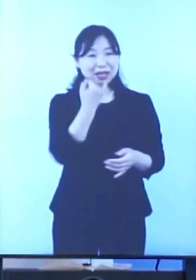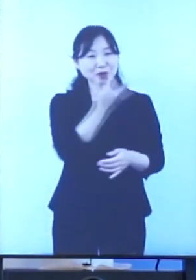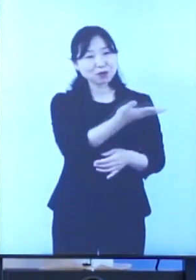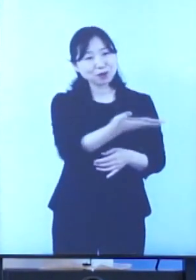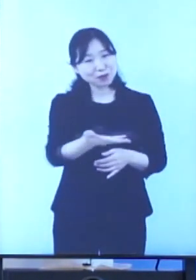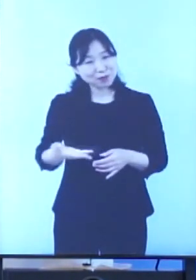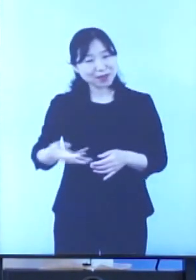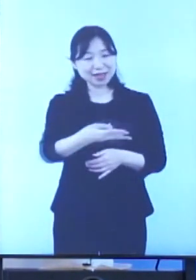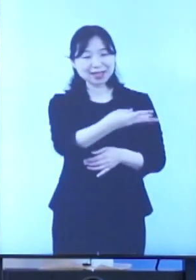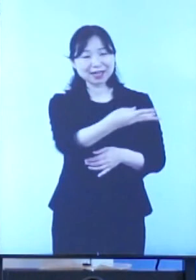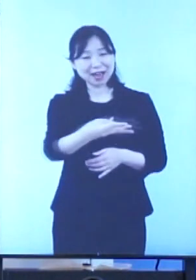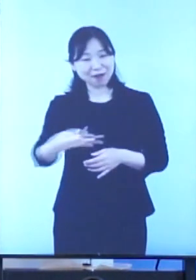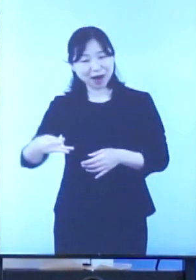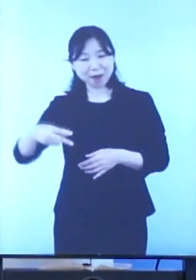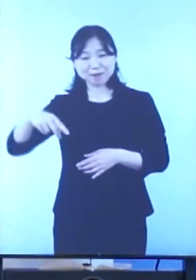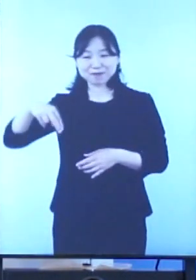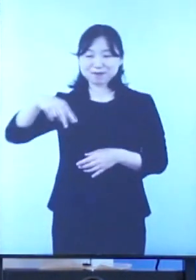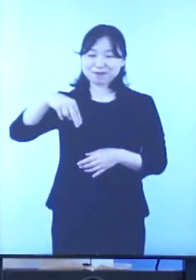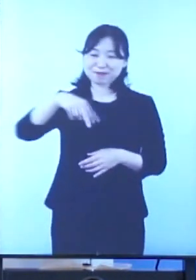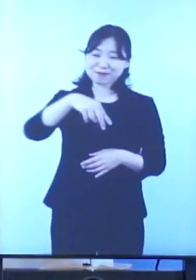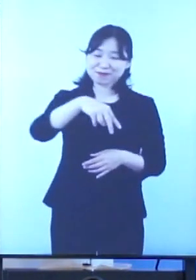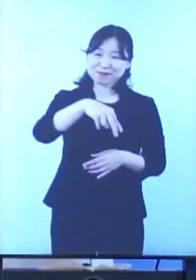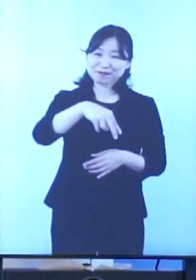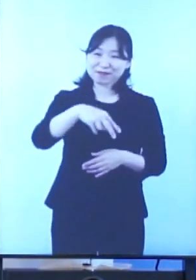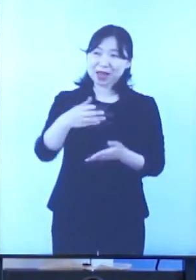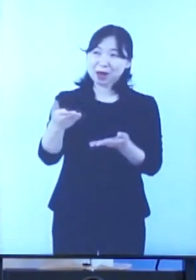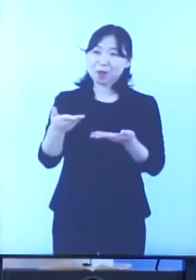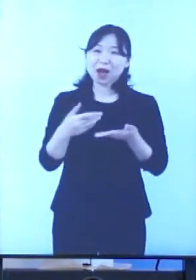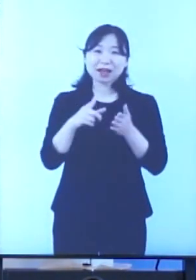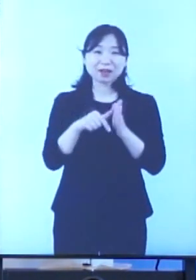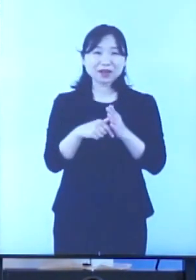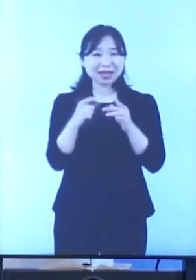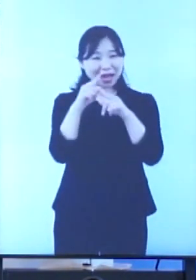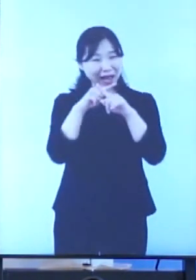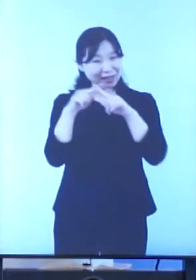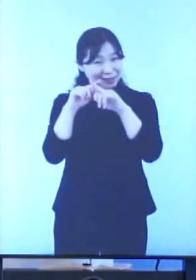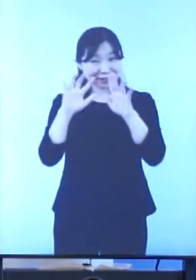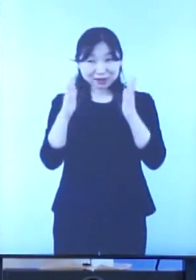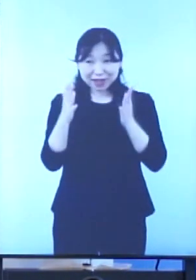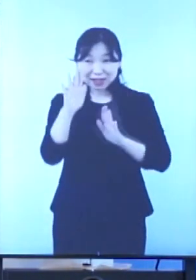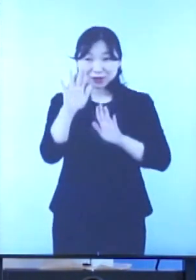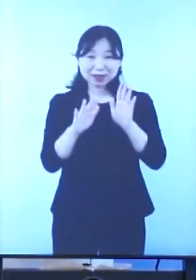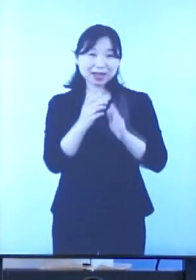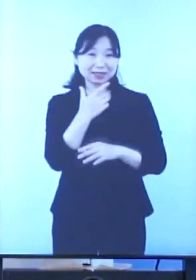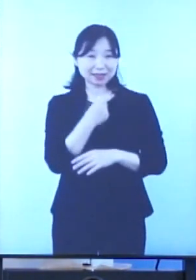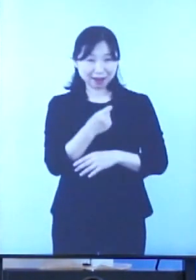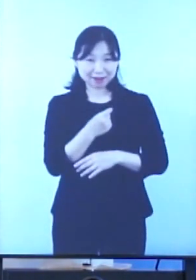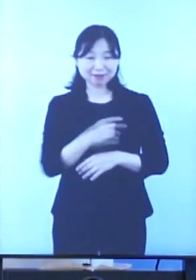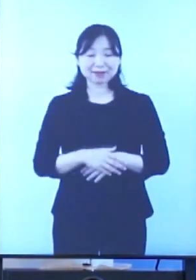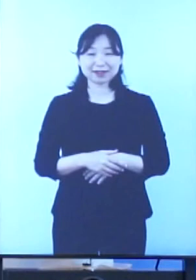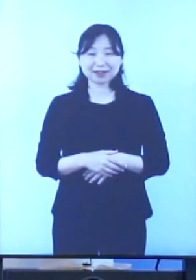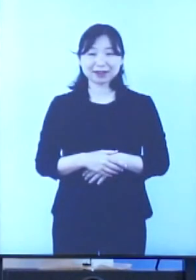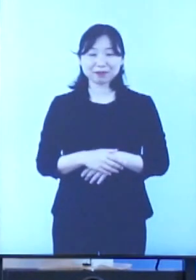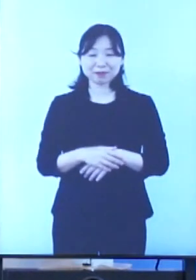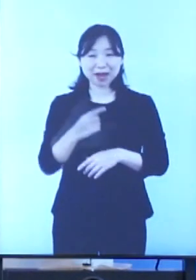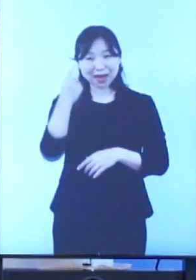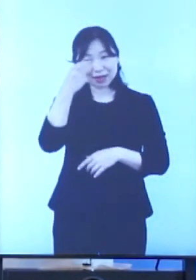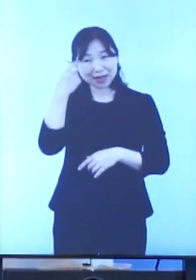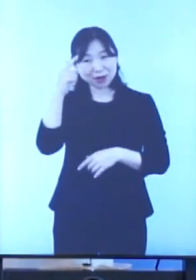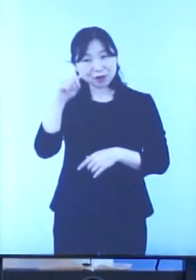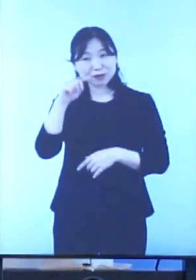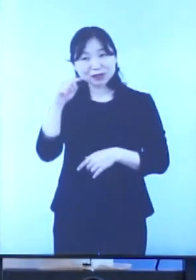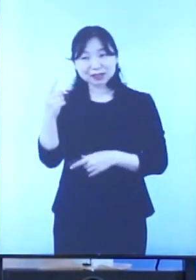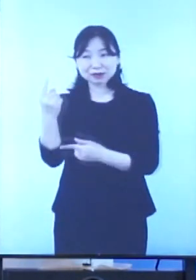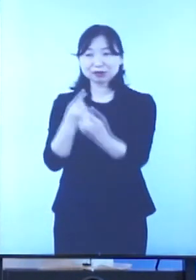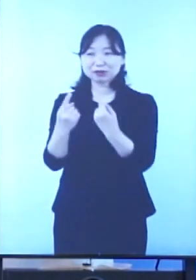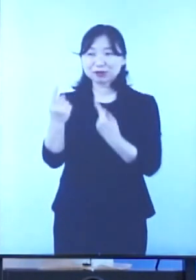策していただいたときに恥ずかしくない、状態にしたい。まあ、当然ながら外国人はもうしばらくかかるにしても